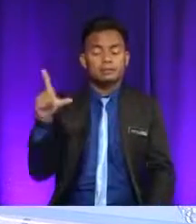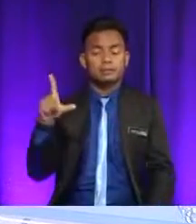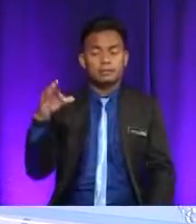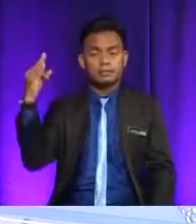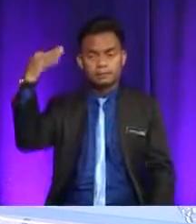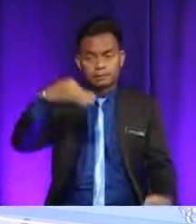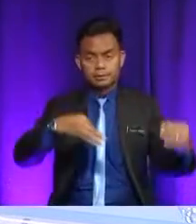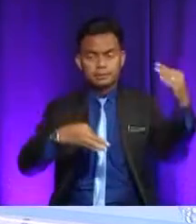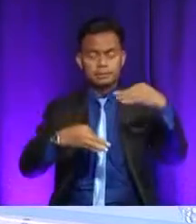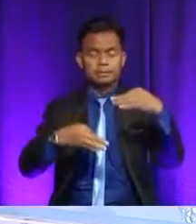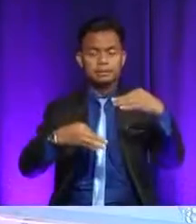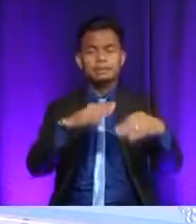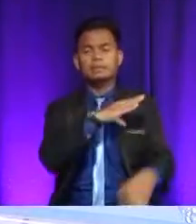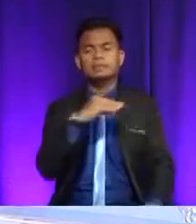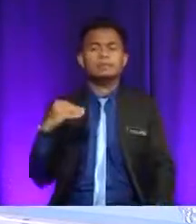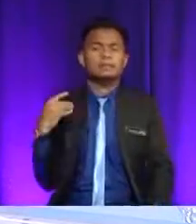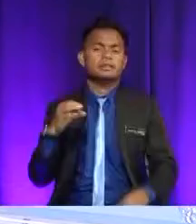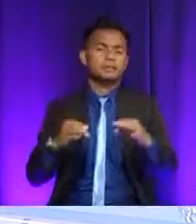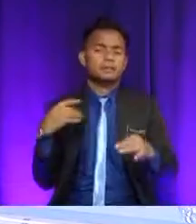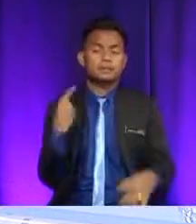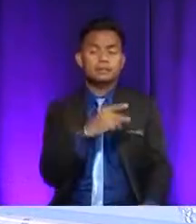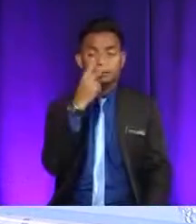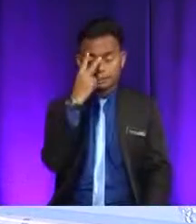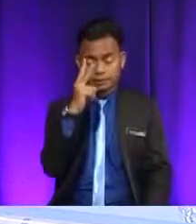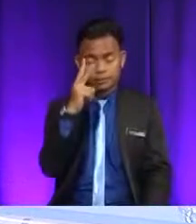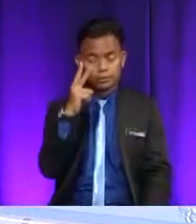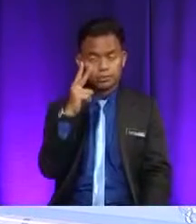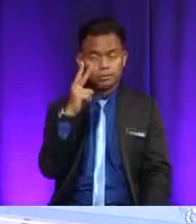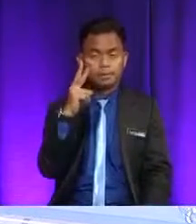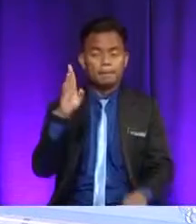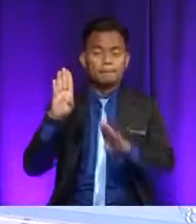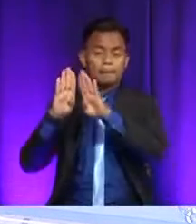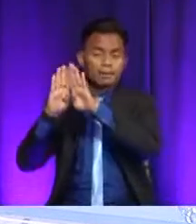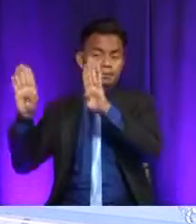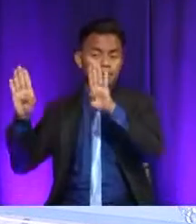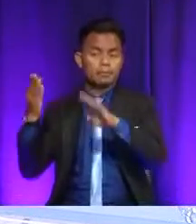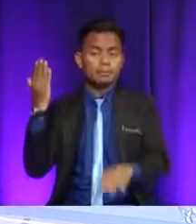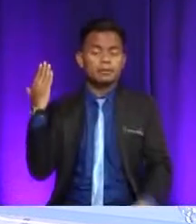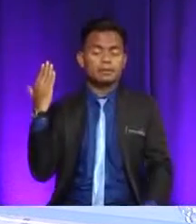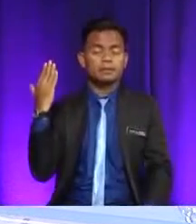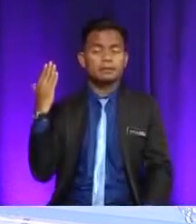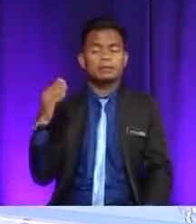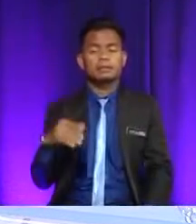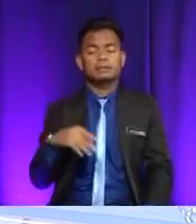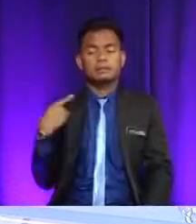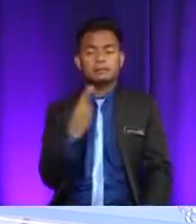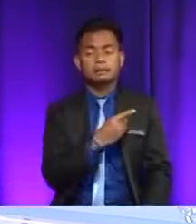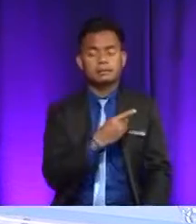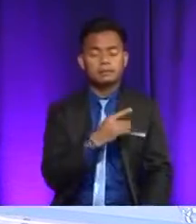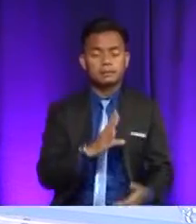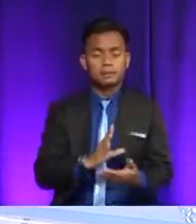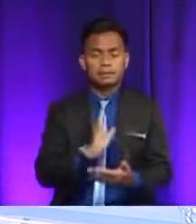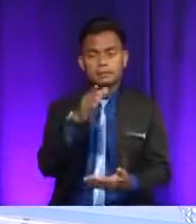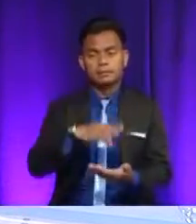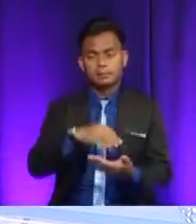tahu Kak gitu punya topik hari ini yaitu tentunya mengenai foto elektrik curi foto electric Einstein dan